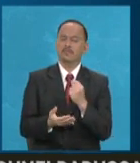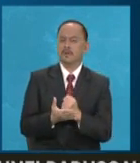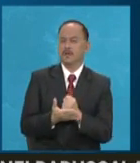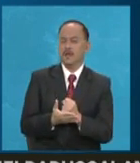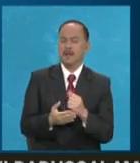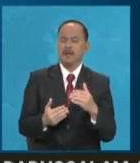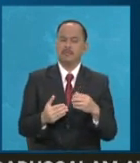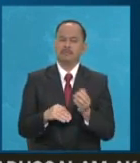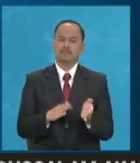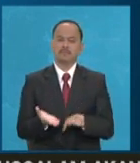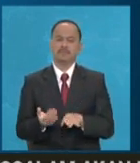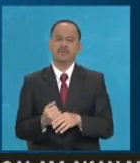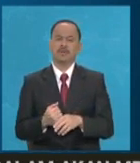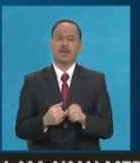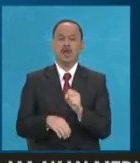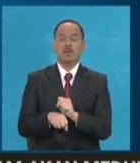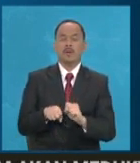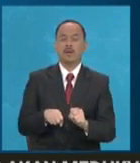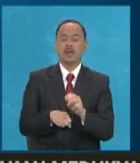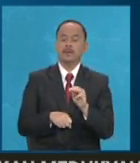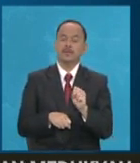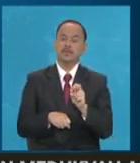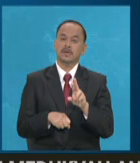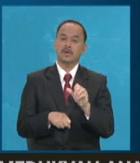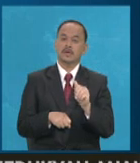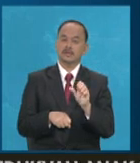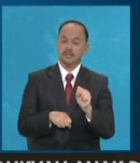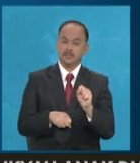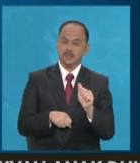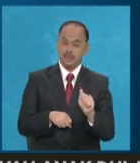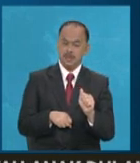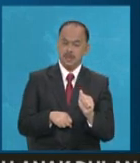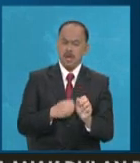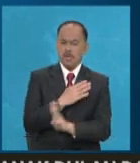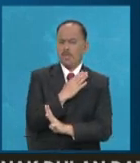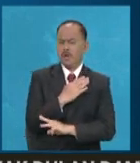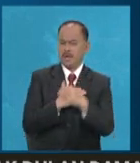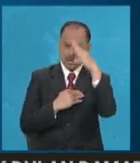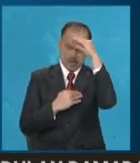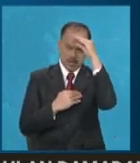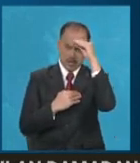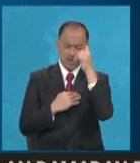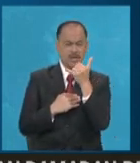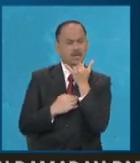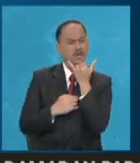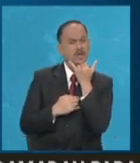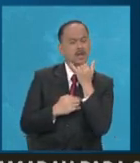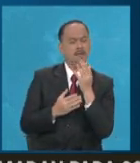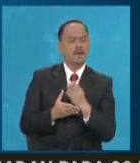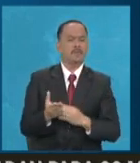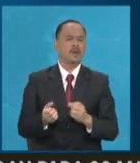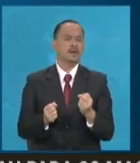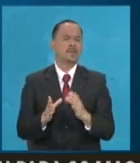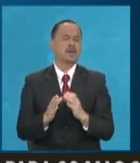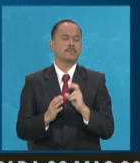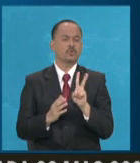sementara dalam operasi di kawasan mungkin serasa pula mendapati seorang lelaki warga asing melakukan kesalahan di bawah bab